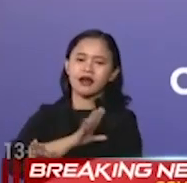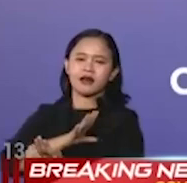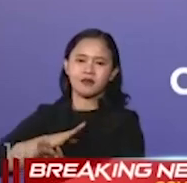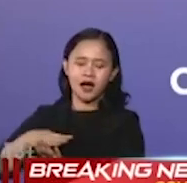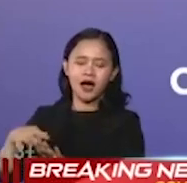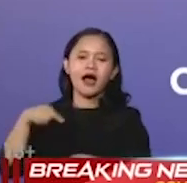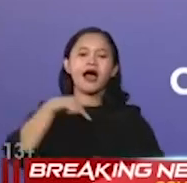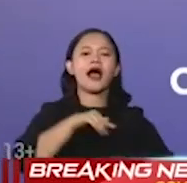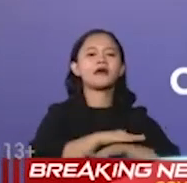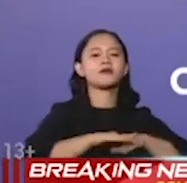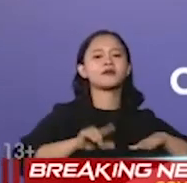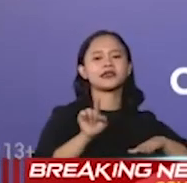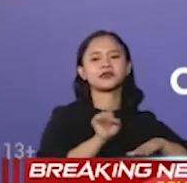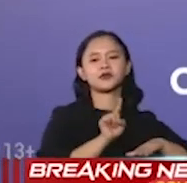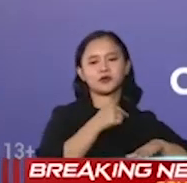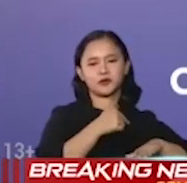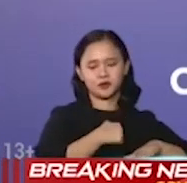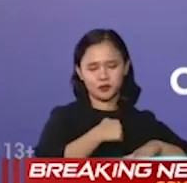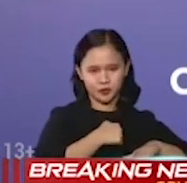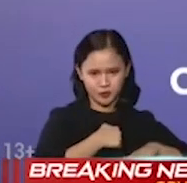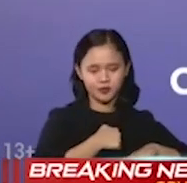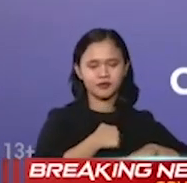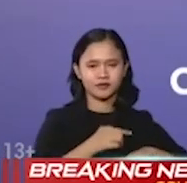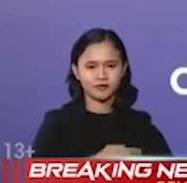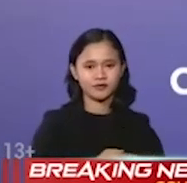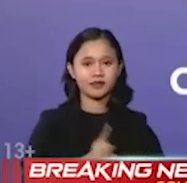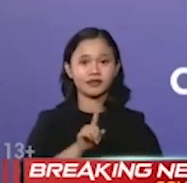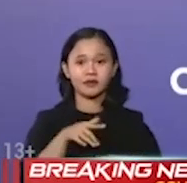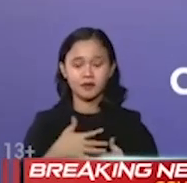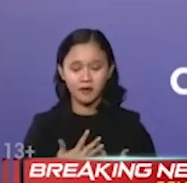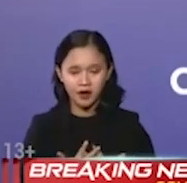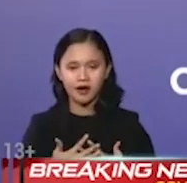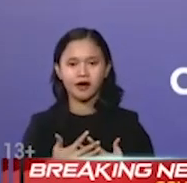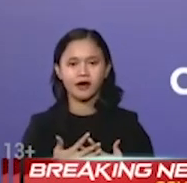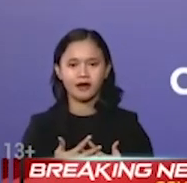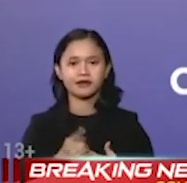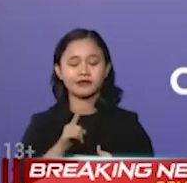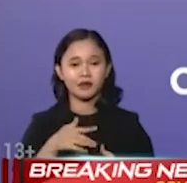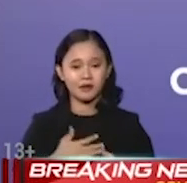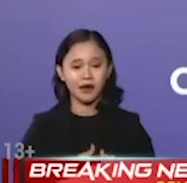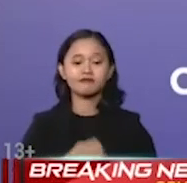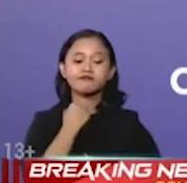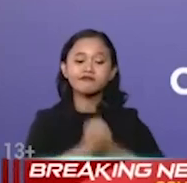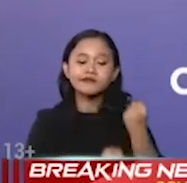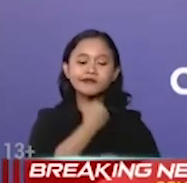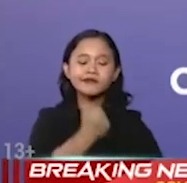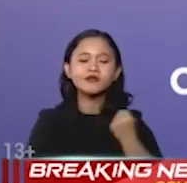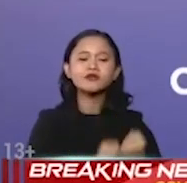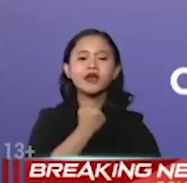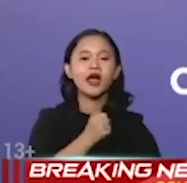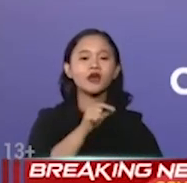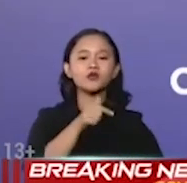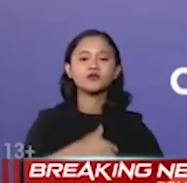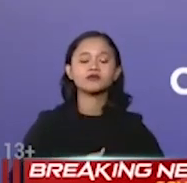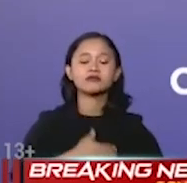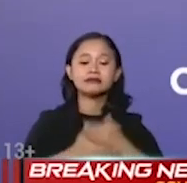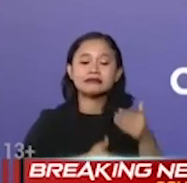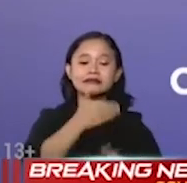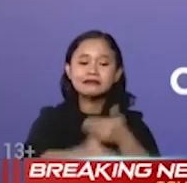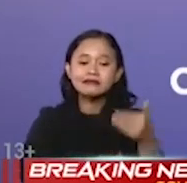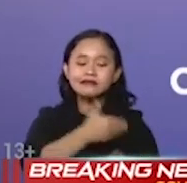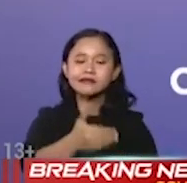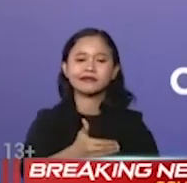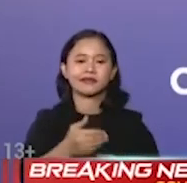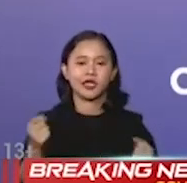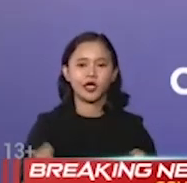tidak ada pilihan yang lain karena inilah yang kemudian bisa kita gunakan agar kehidupan ini tetap bisa